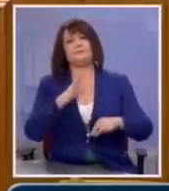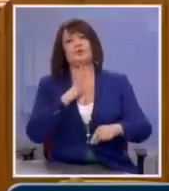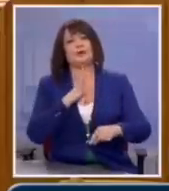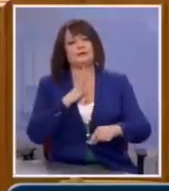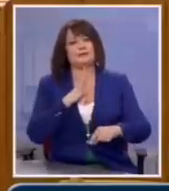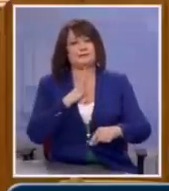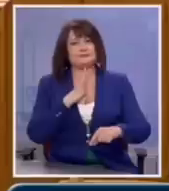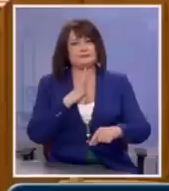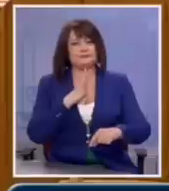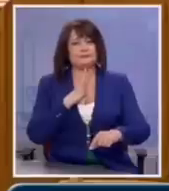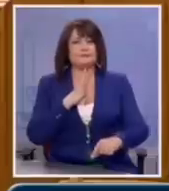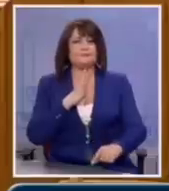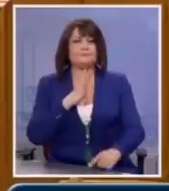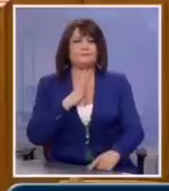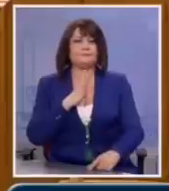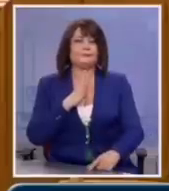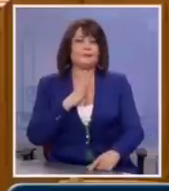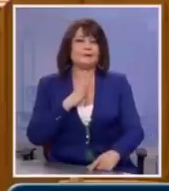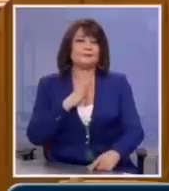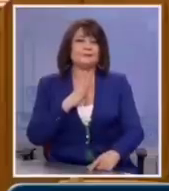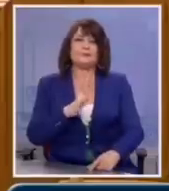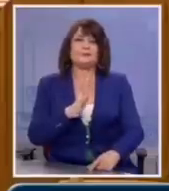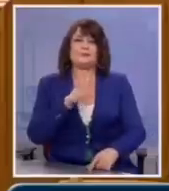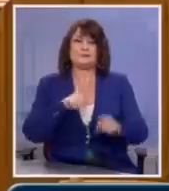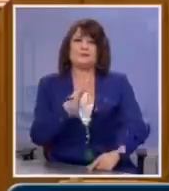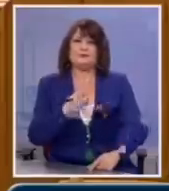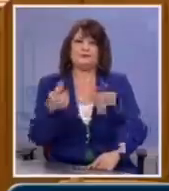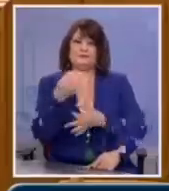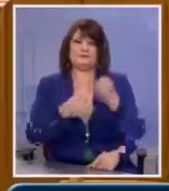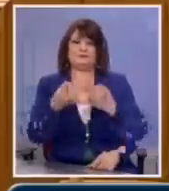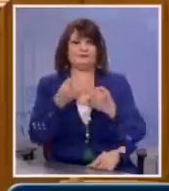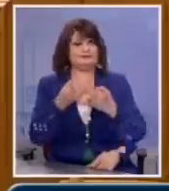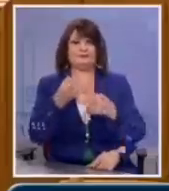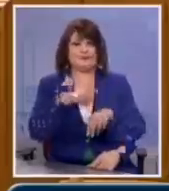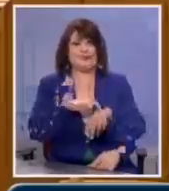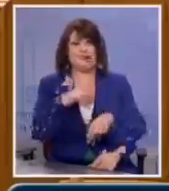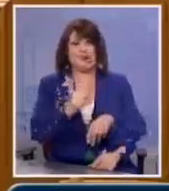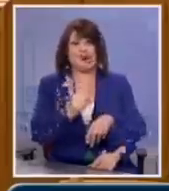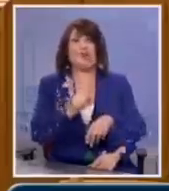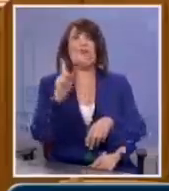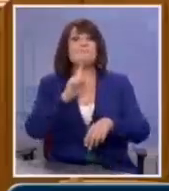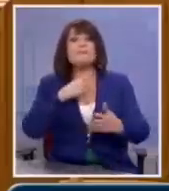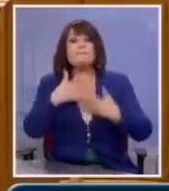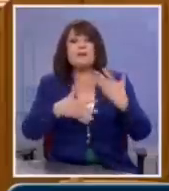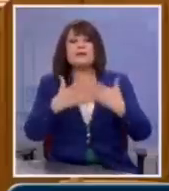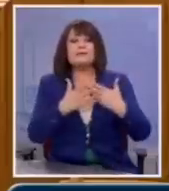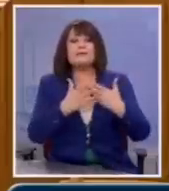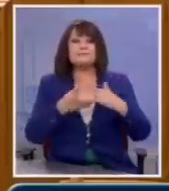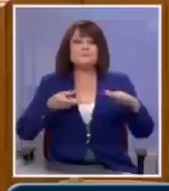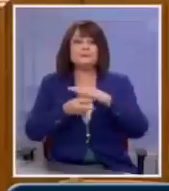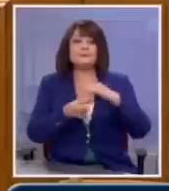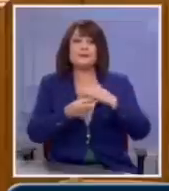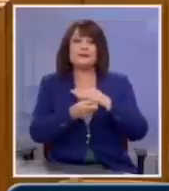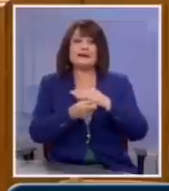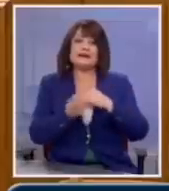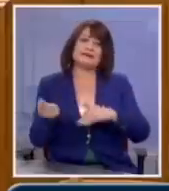πολίτες, μην προκαταλαμβάνω ενδεχομένως κάποια επιχειρήματα, μη συγχαίετε τους μετανάστες της